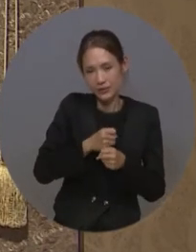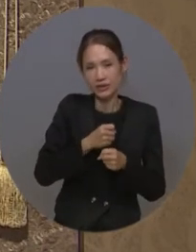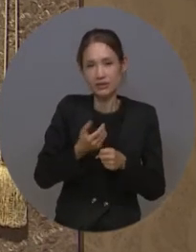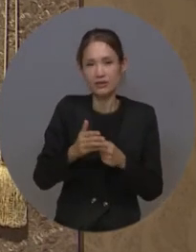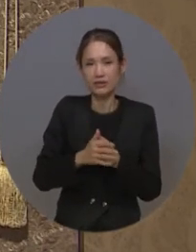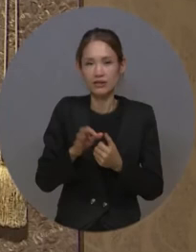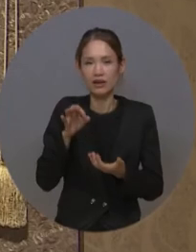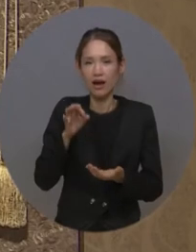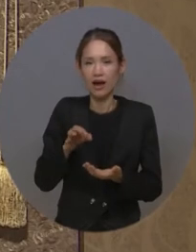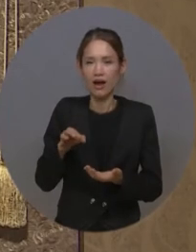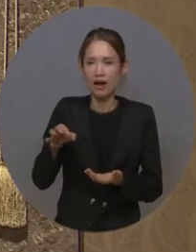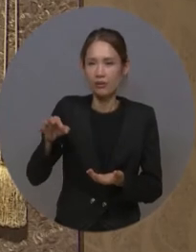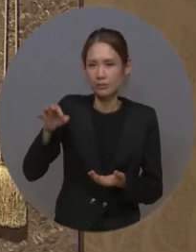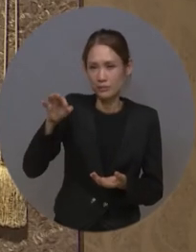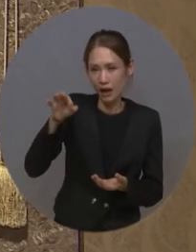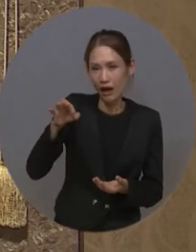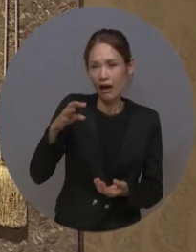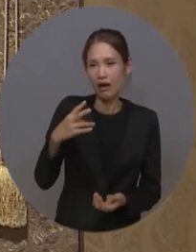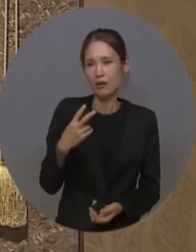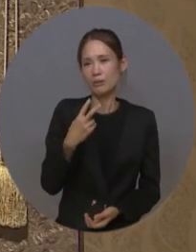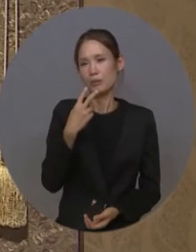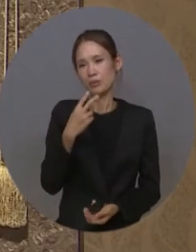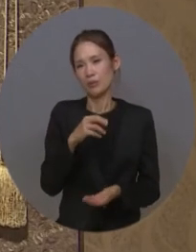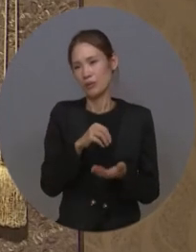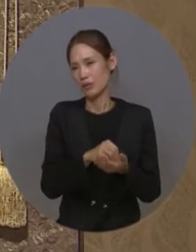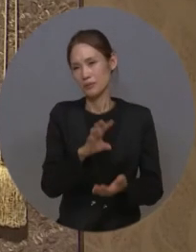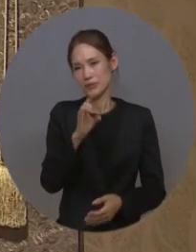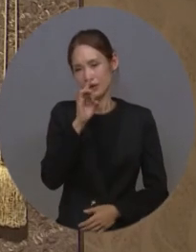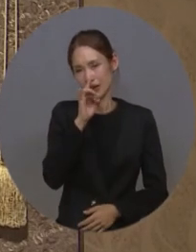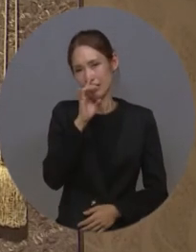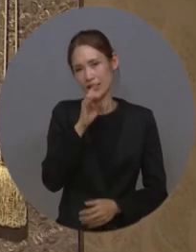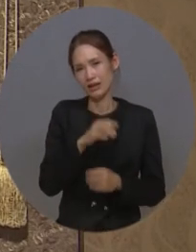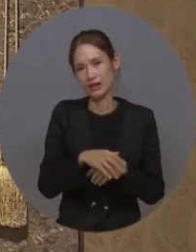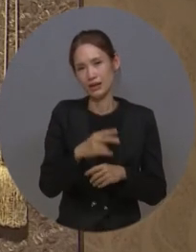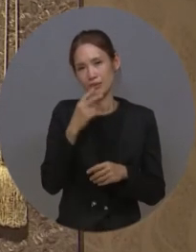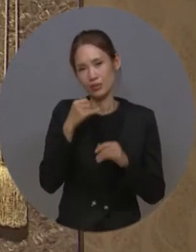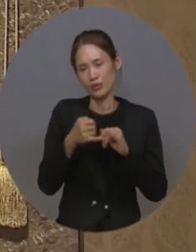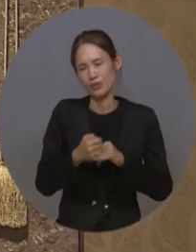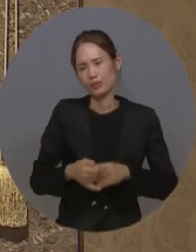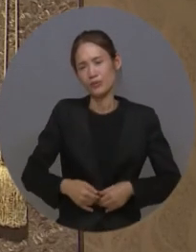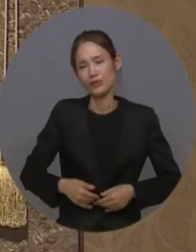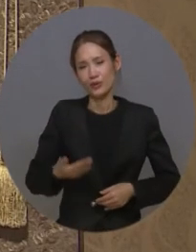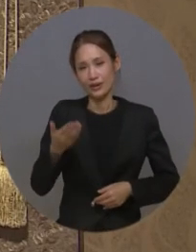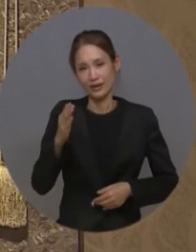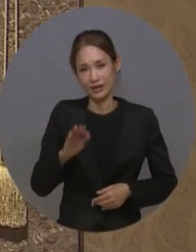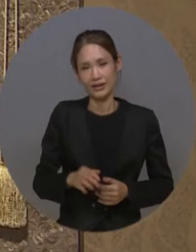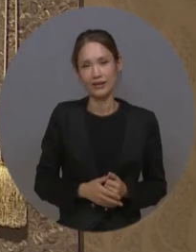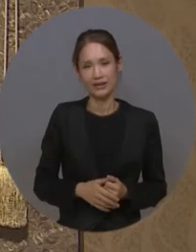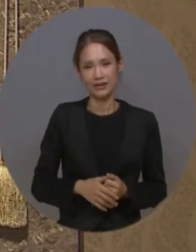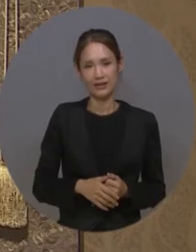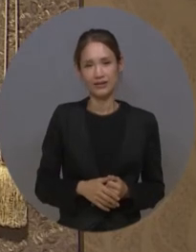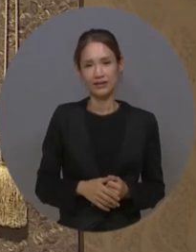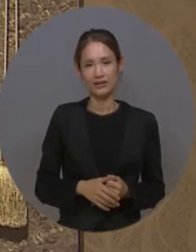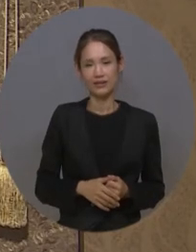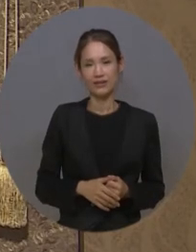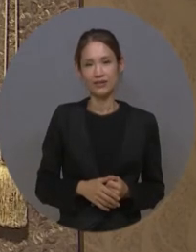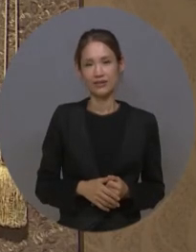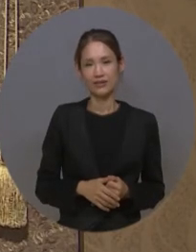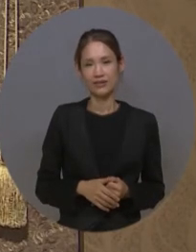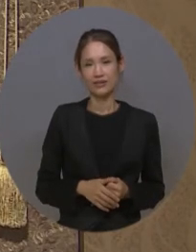가격대가 아무래도 좀 있어요. 보험도 안 되고 정말 안타깝죠. 네. 보험이 꼭 돼야 되는데 예. 아, 안